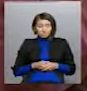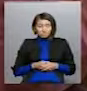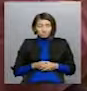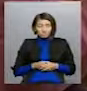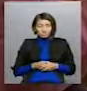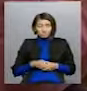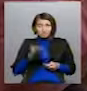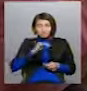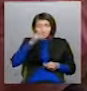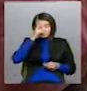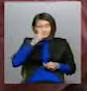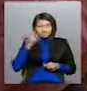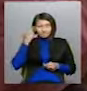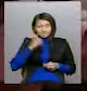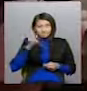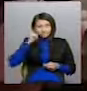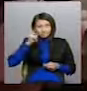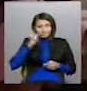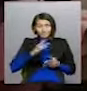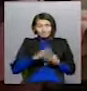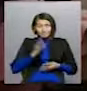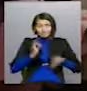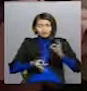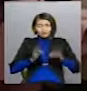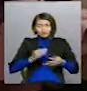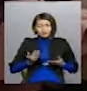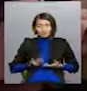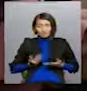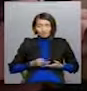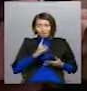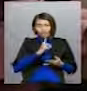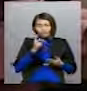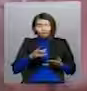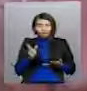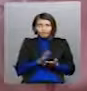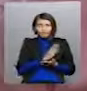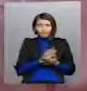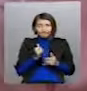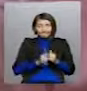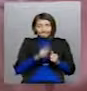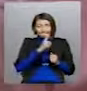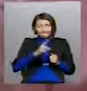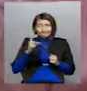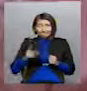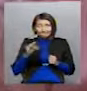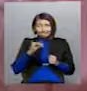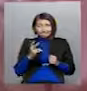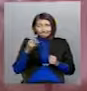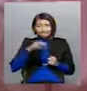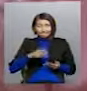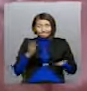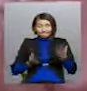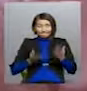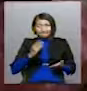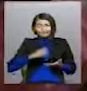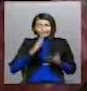Елғамын ойлаған қариялар қауымы қоғамдық өмірден ешқашан қалыс қалған емес. Сондай жандардың бірі Махмет Демесінов. Ақсақал ғұмырының көп бөлігін